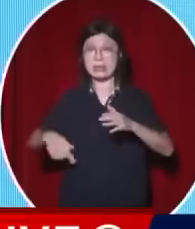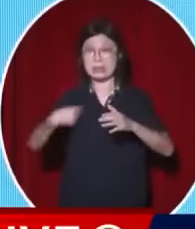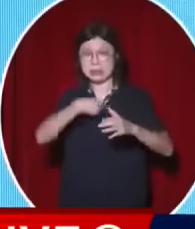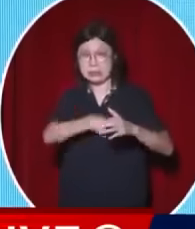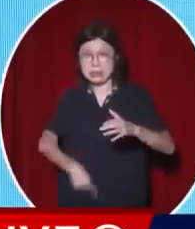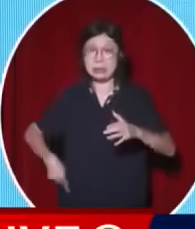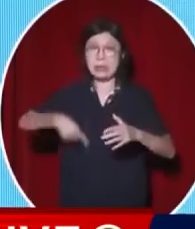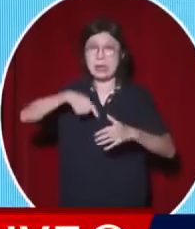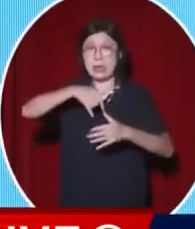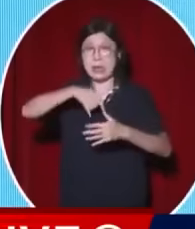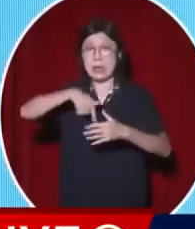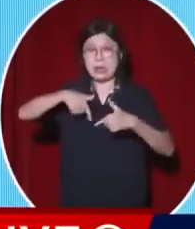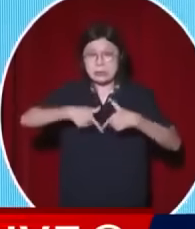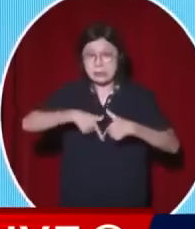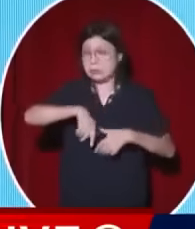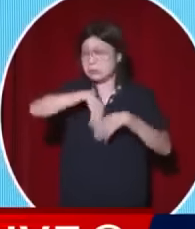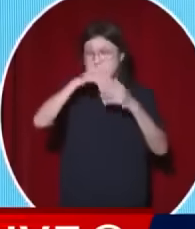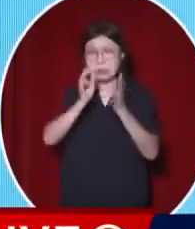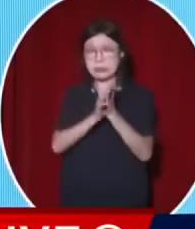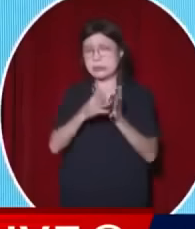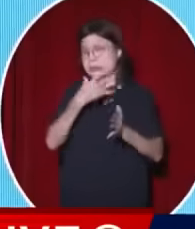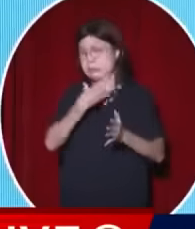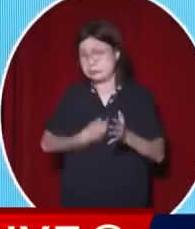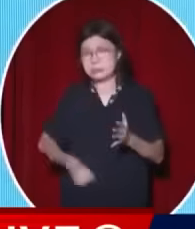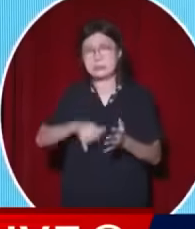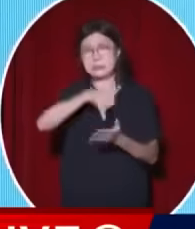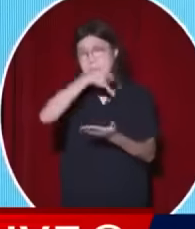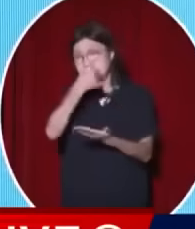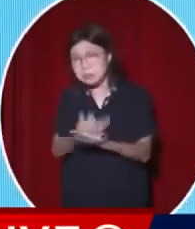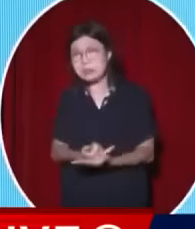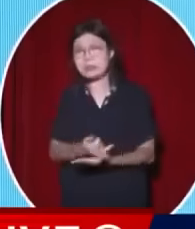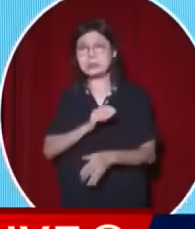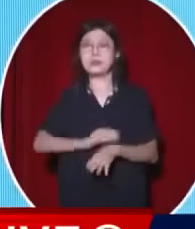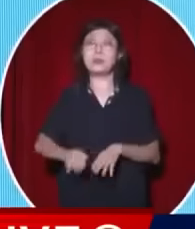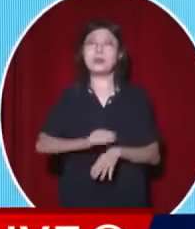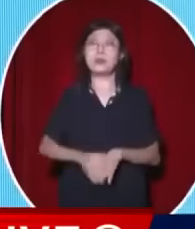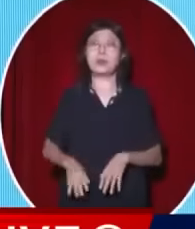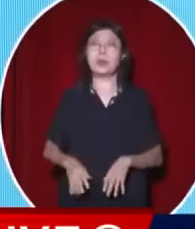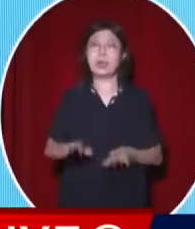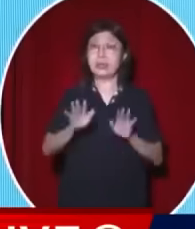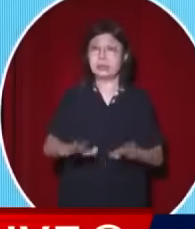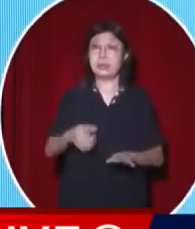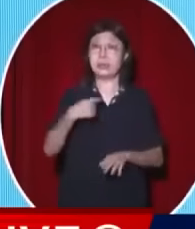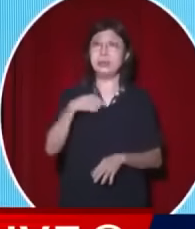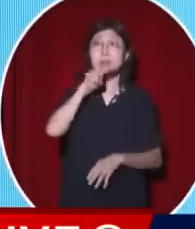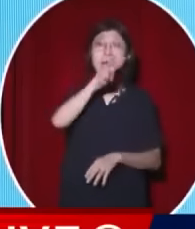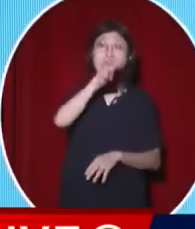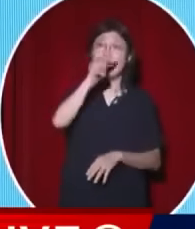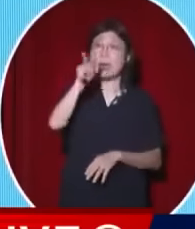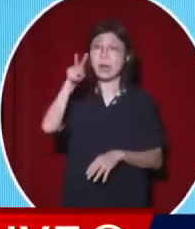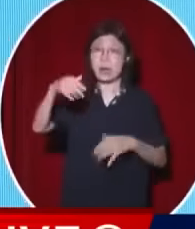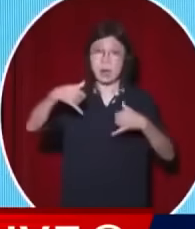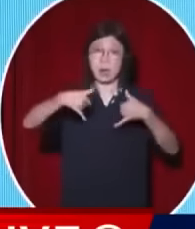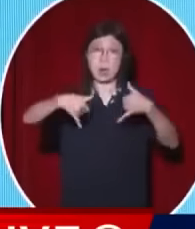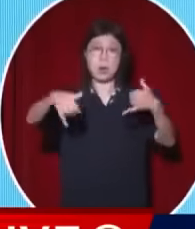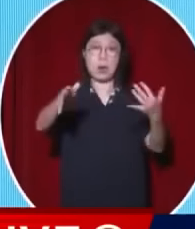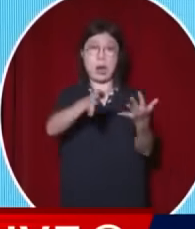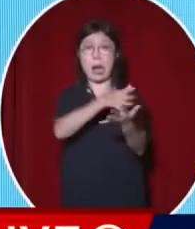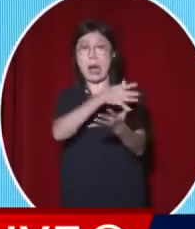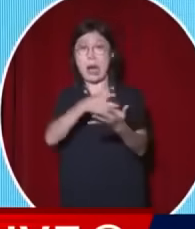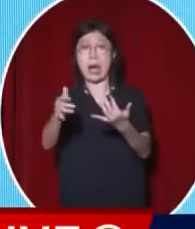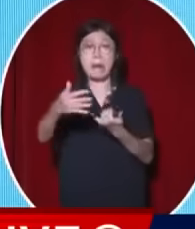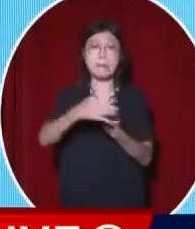振。现在我们在网上看到的那些满街游民的场